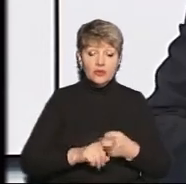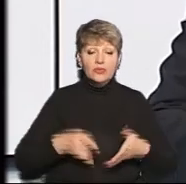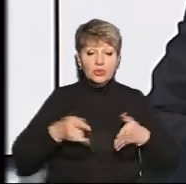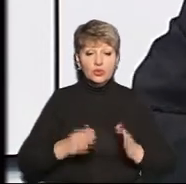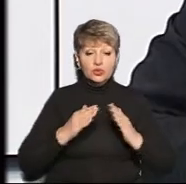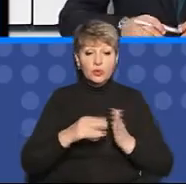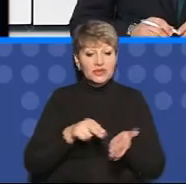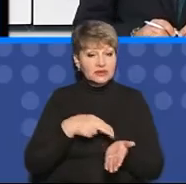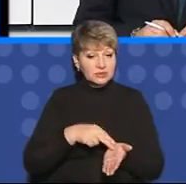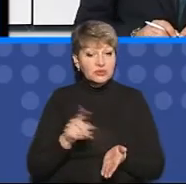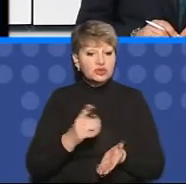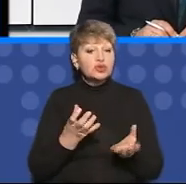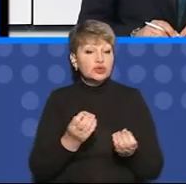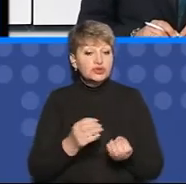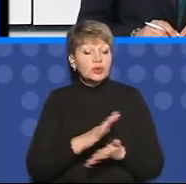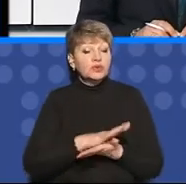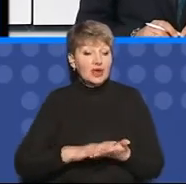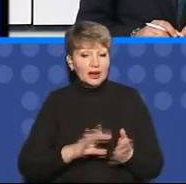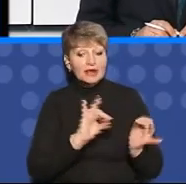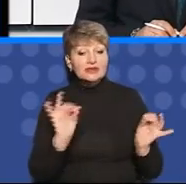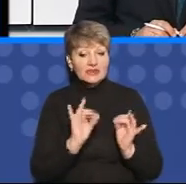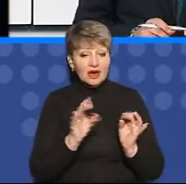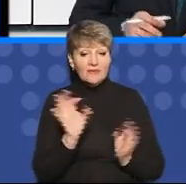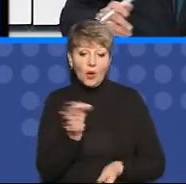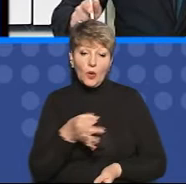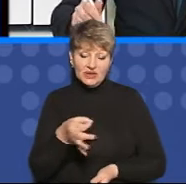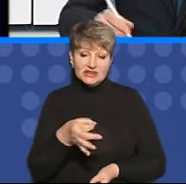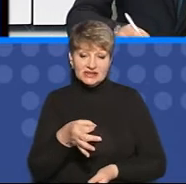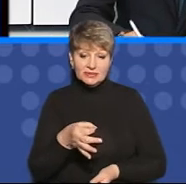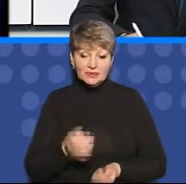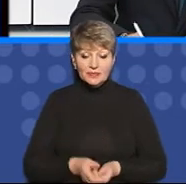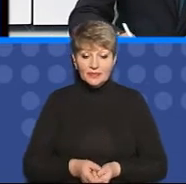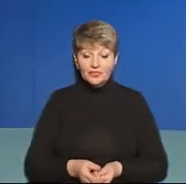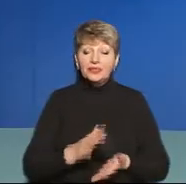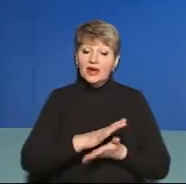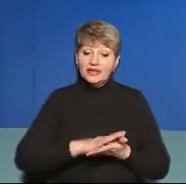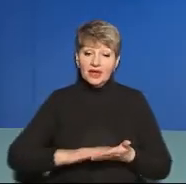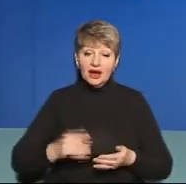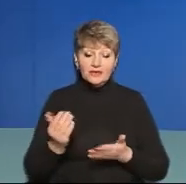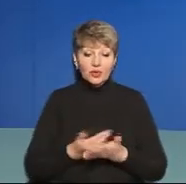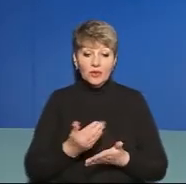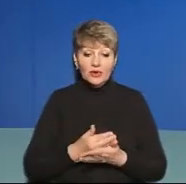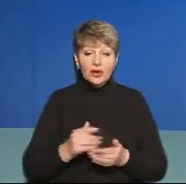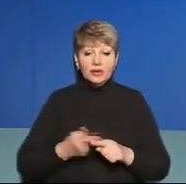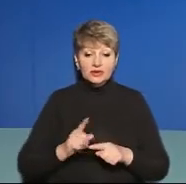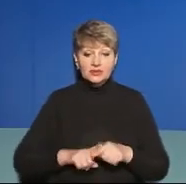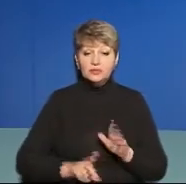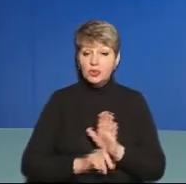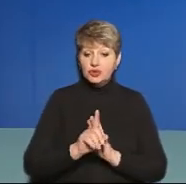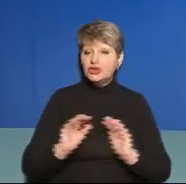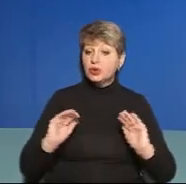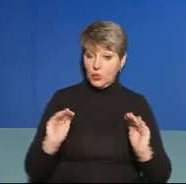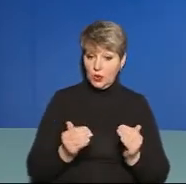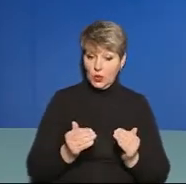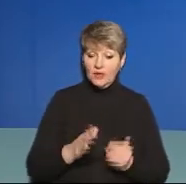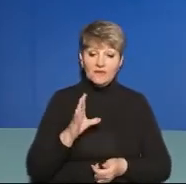Черкас. Стасе, що ще сьогодні відбулося цікавого в області? Тож, далі в ефірі Суспільного про новини. І спочатку